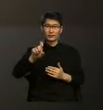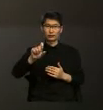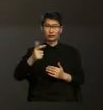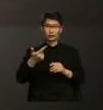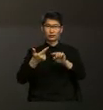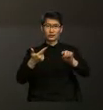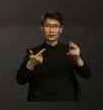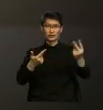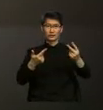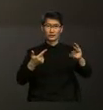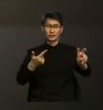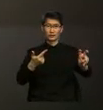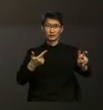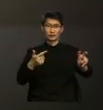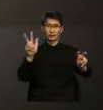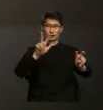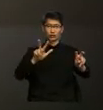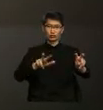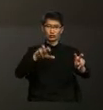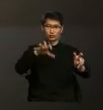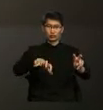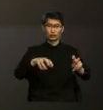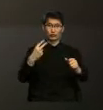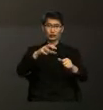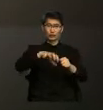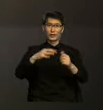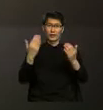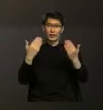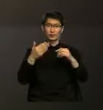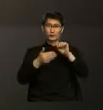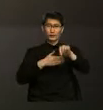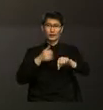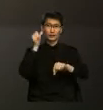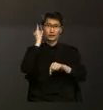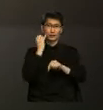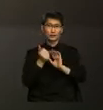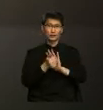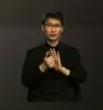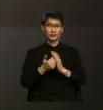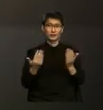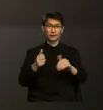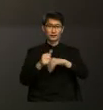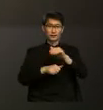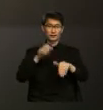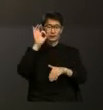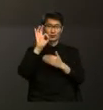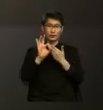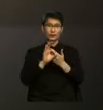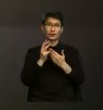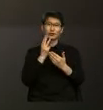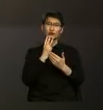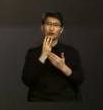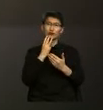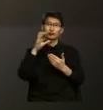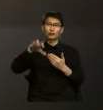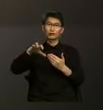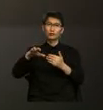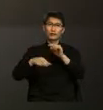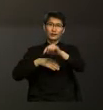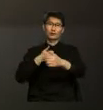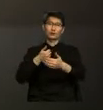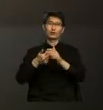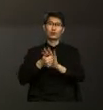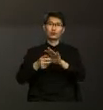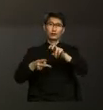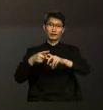2016년부터 2020년 전국 시도 교육청별 학교 밖 청소년 지원 사업 현황을 보면 서울이 학교 밖 청소년